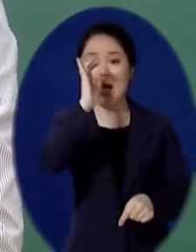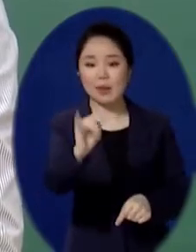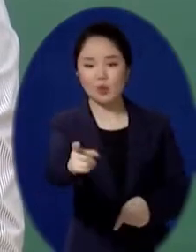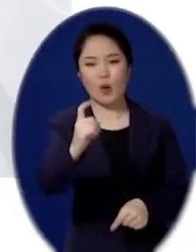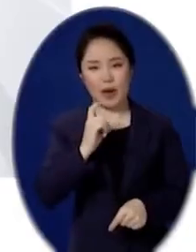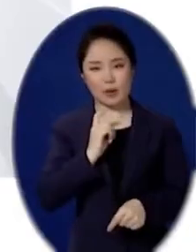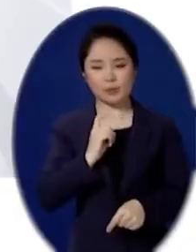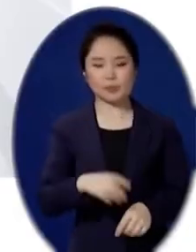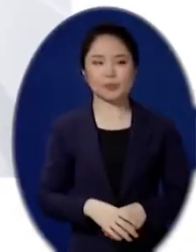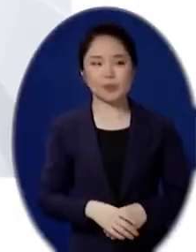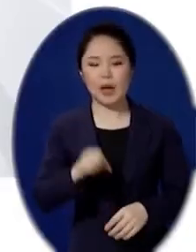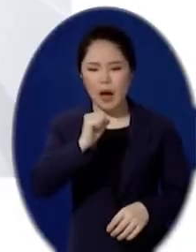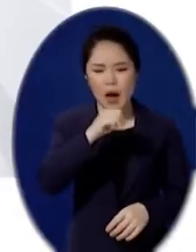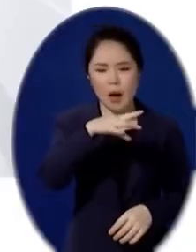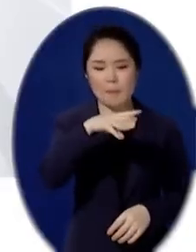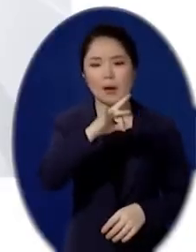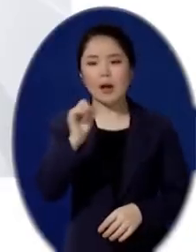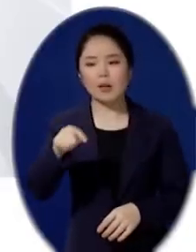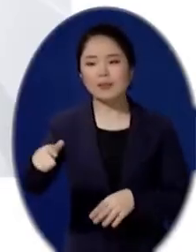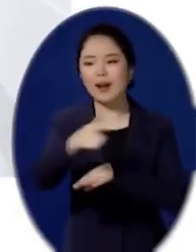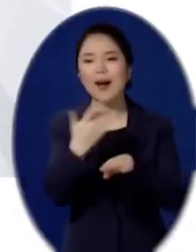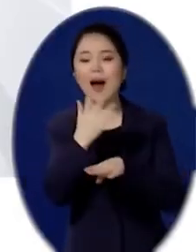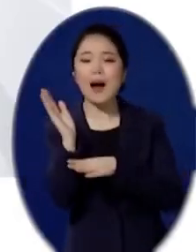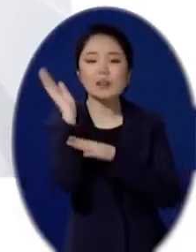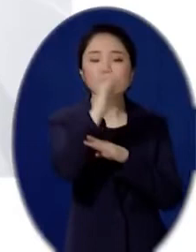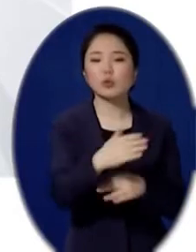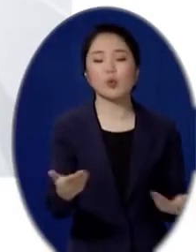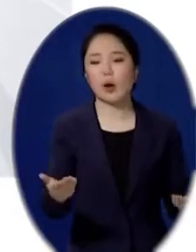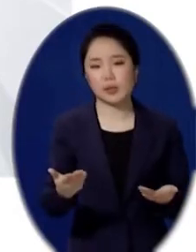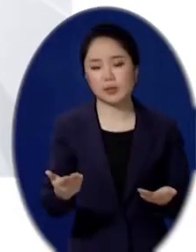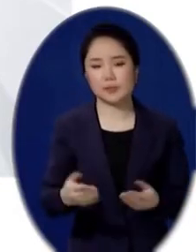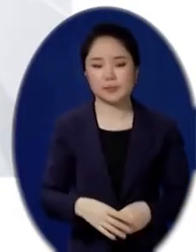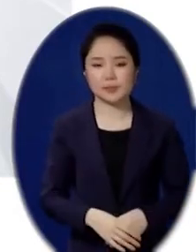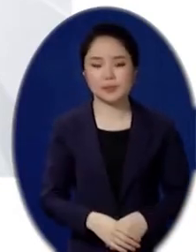хариулцгаая. Амраа хүү хаашаа явсан бэлээ хүүхдүүдээ?